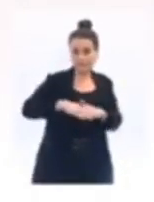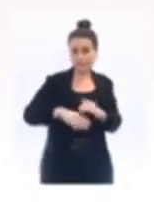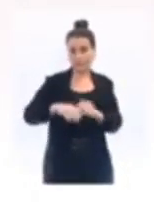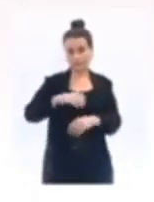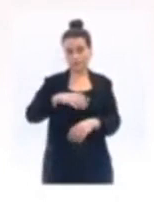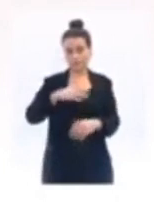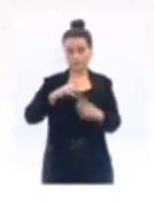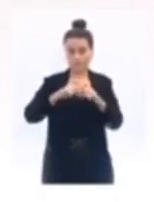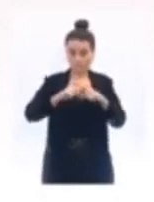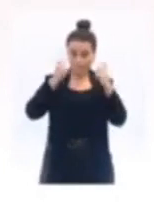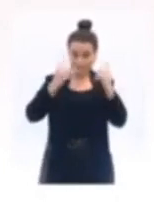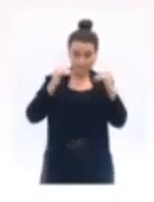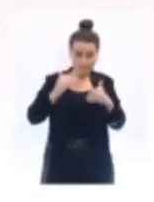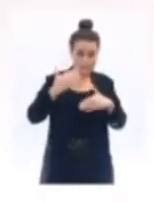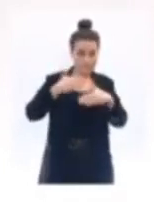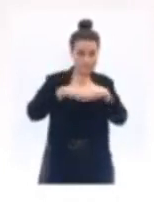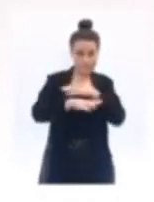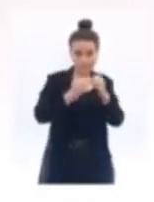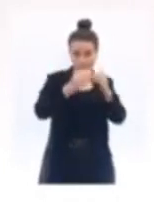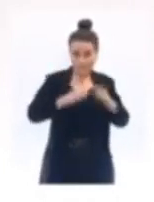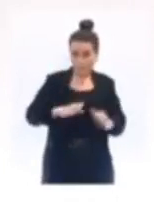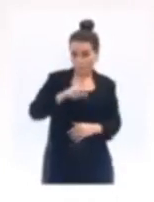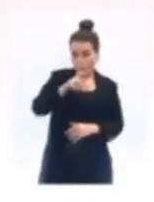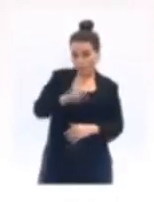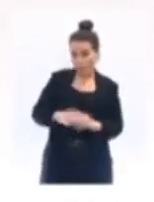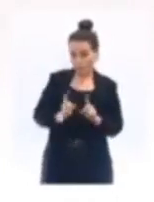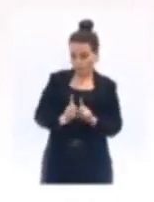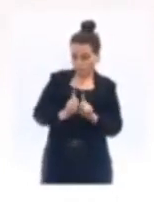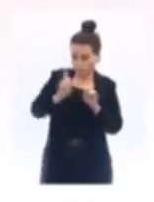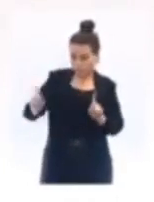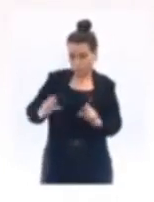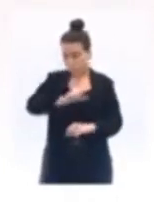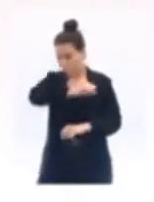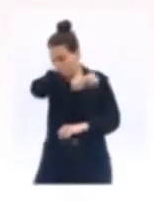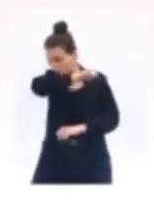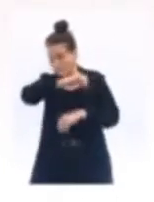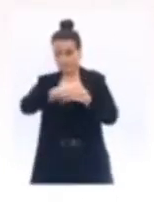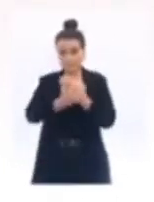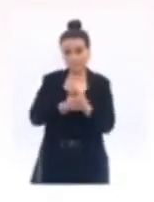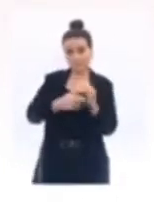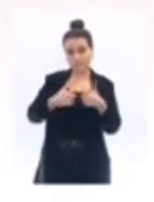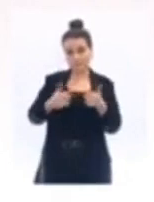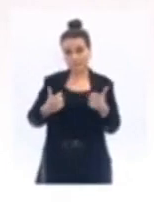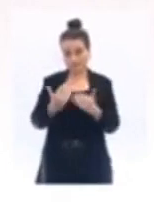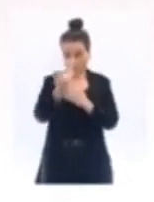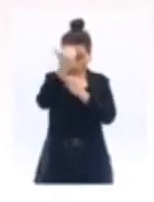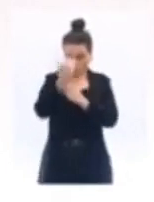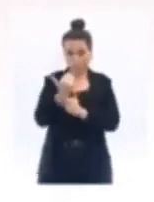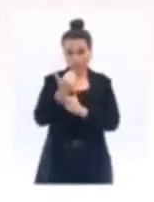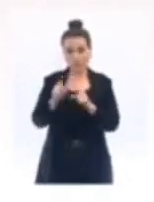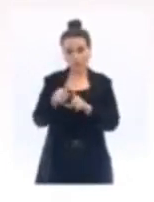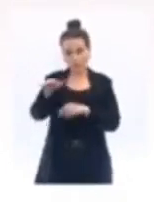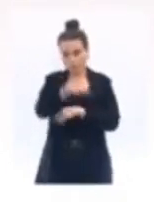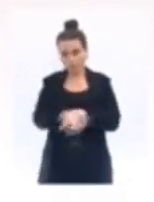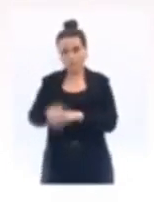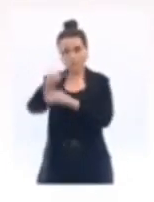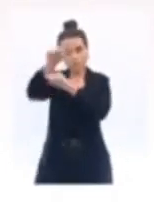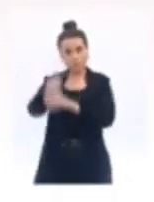que jamais être soudés dans cette épreuve. Et cet ensemble que, j'en suis